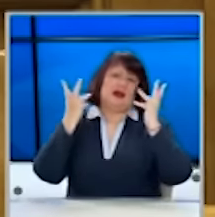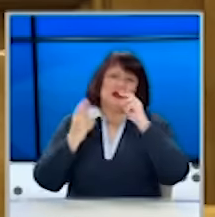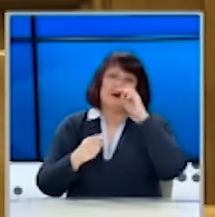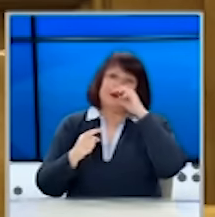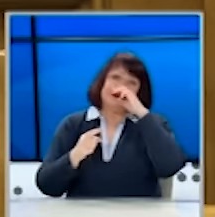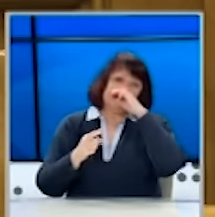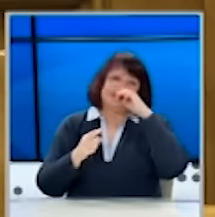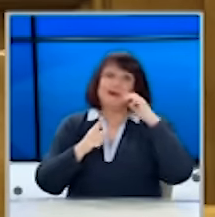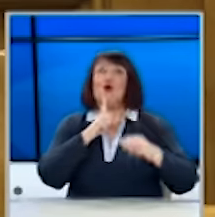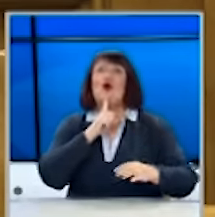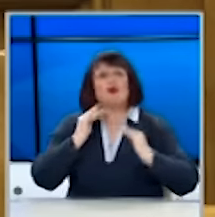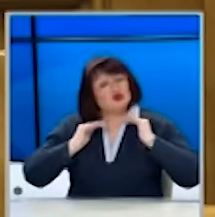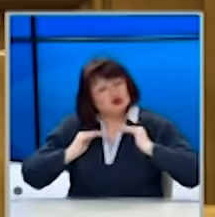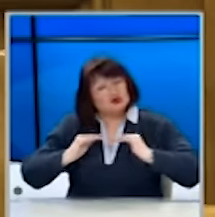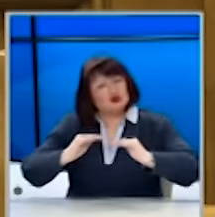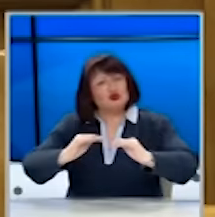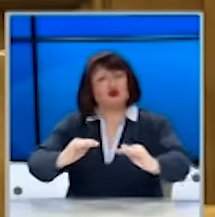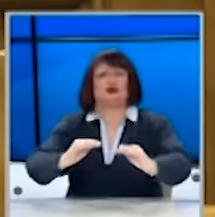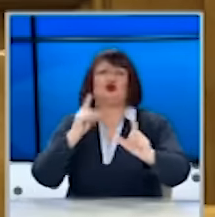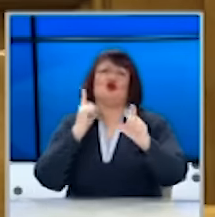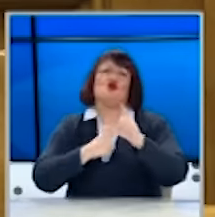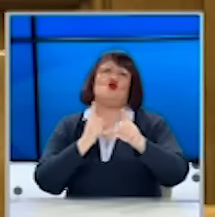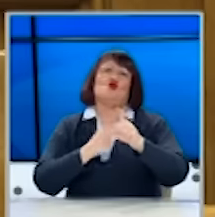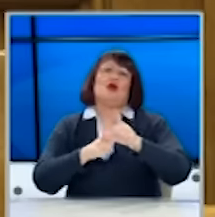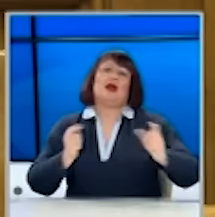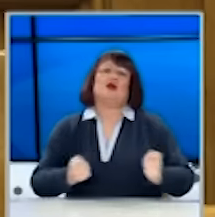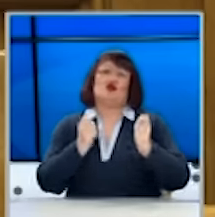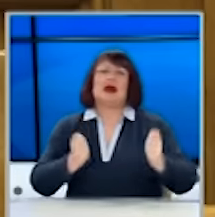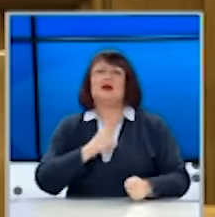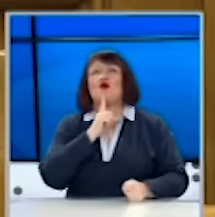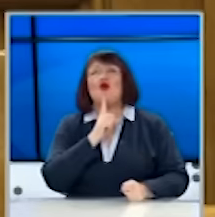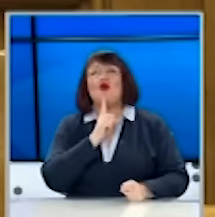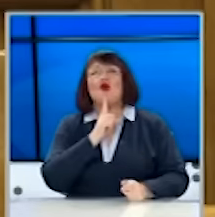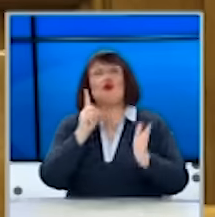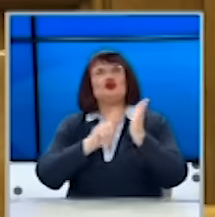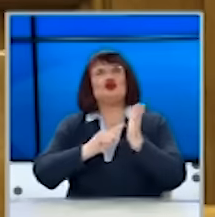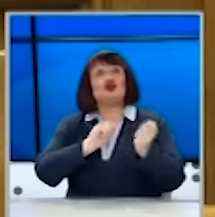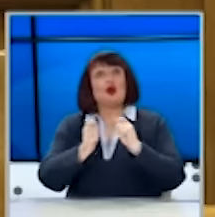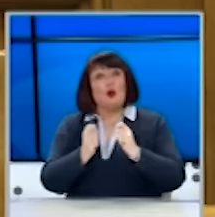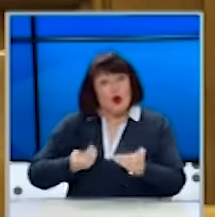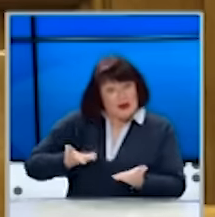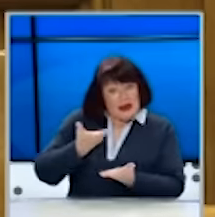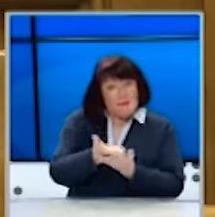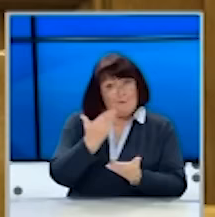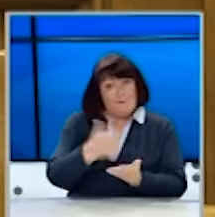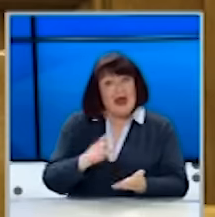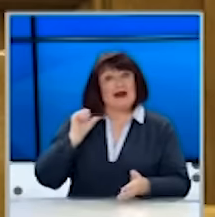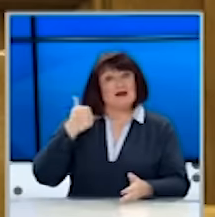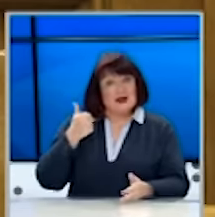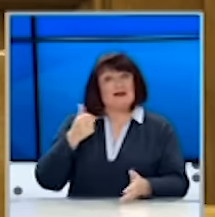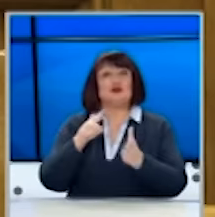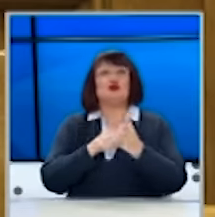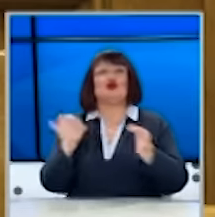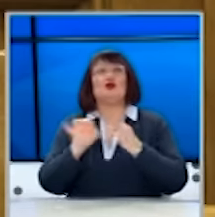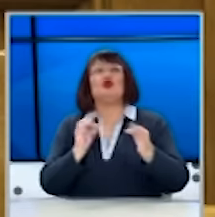κάνει σταθερά το ΚΚΕ. Όπως κάναμε και με την τροπολογία που καταθέσαμε χτες στο